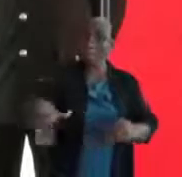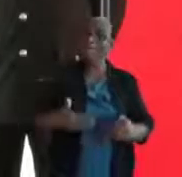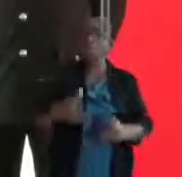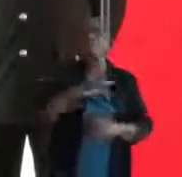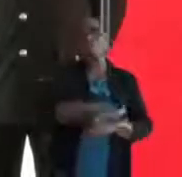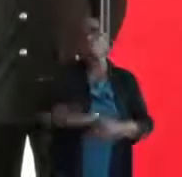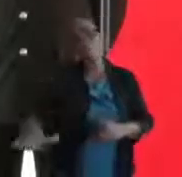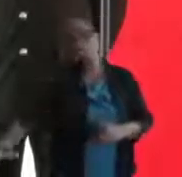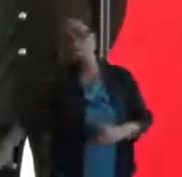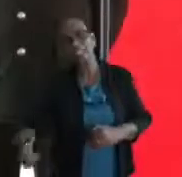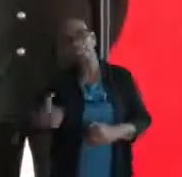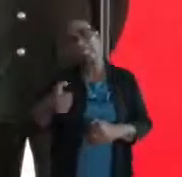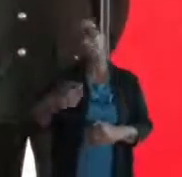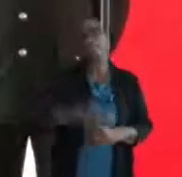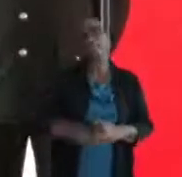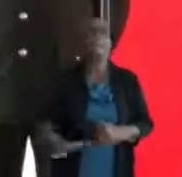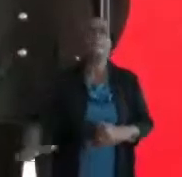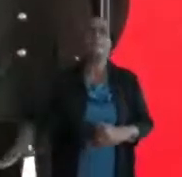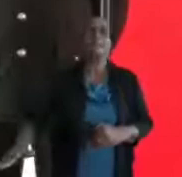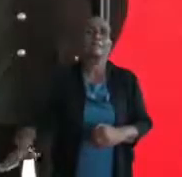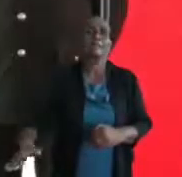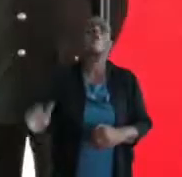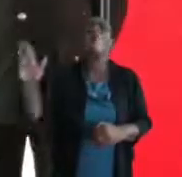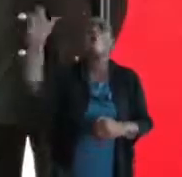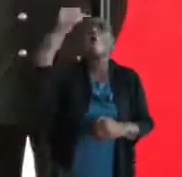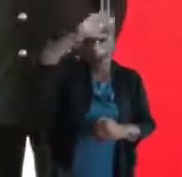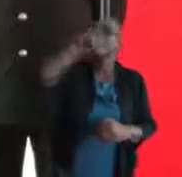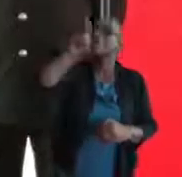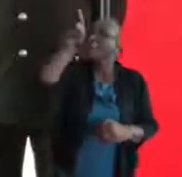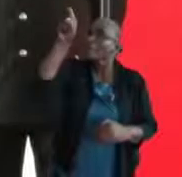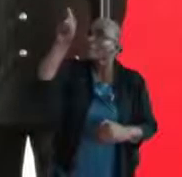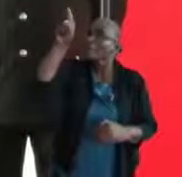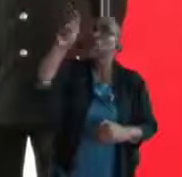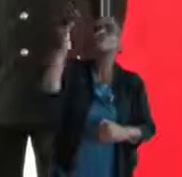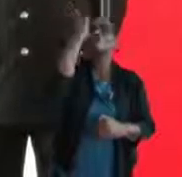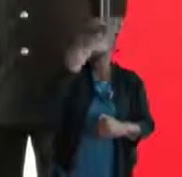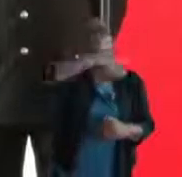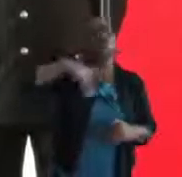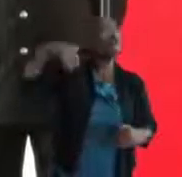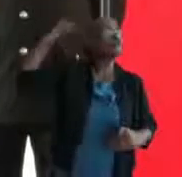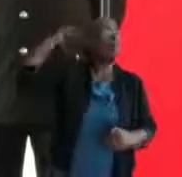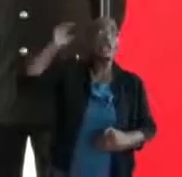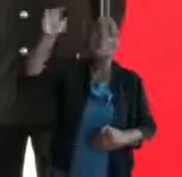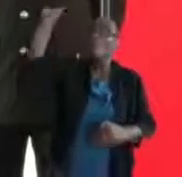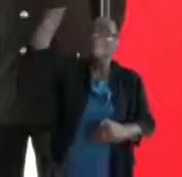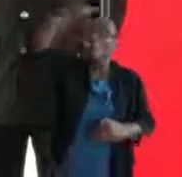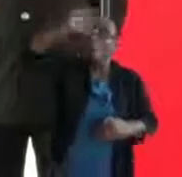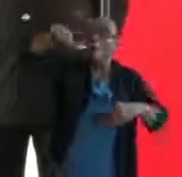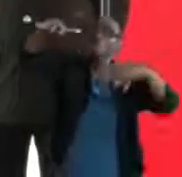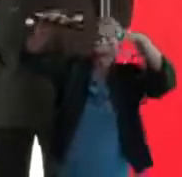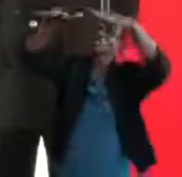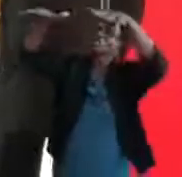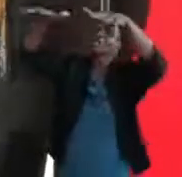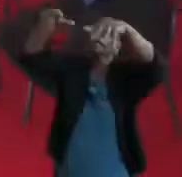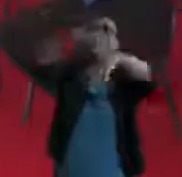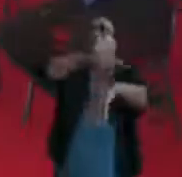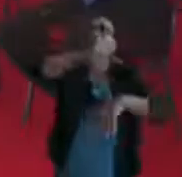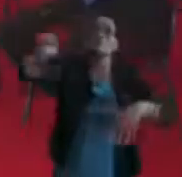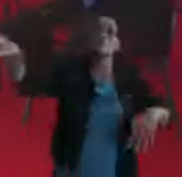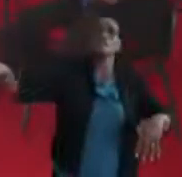onze kinderen en kleinkinderen god zijn met de suriname god bless you dank u wel